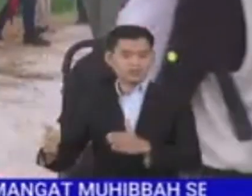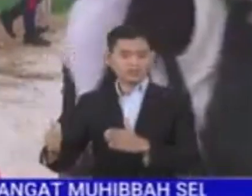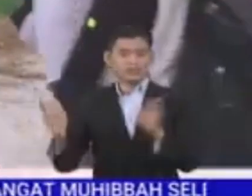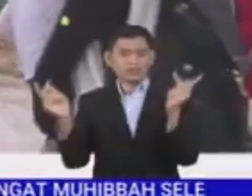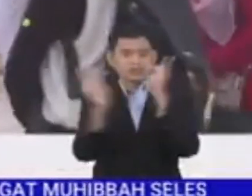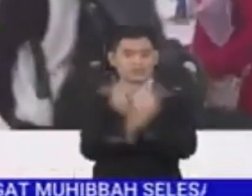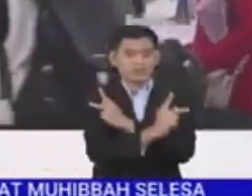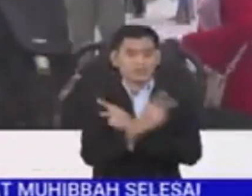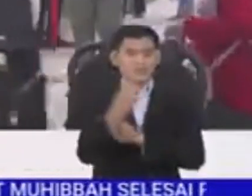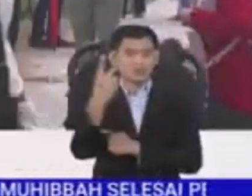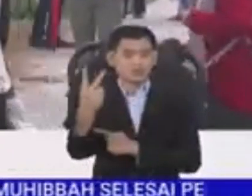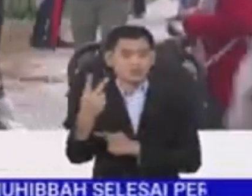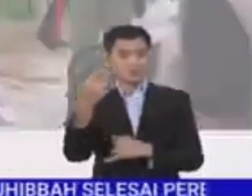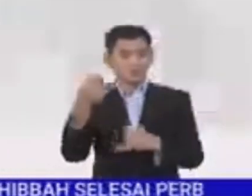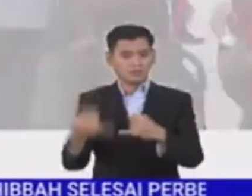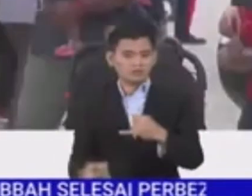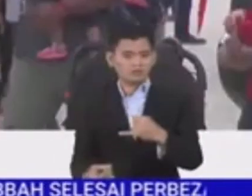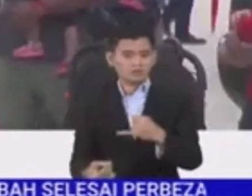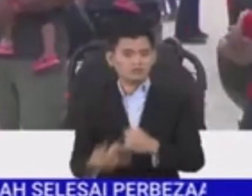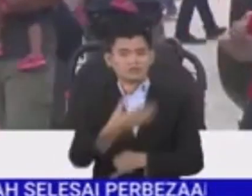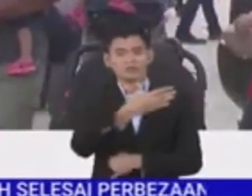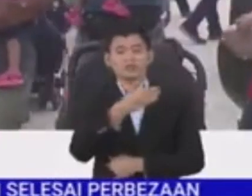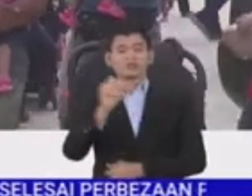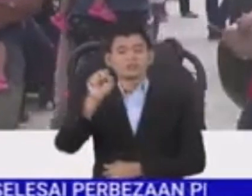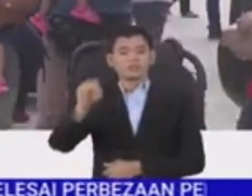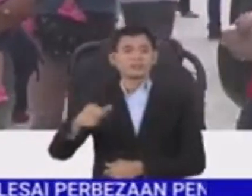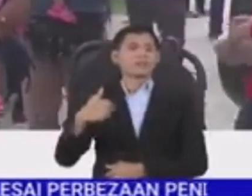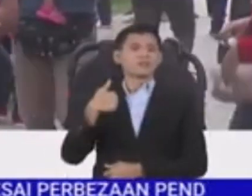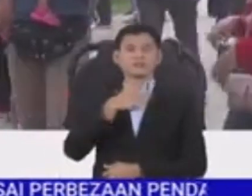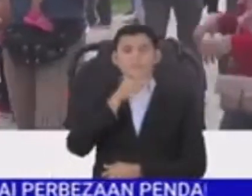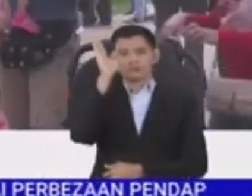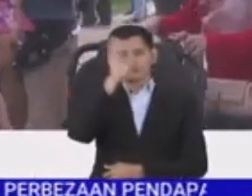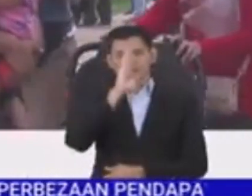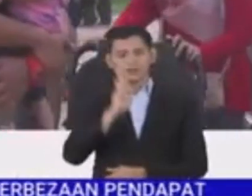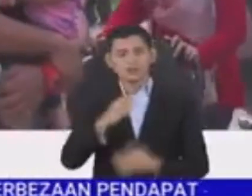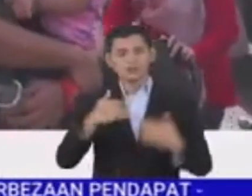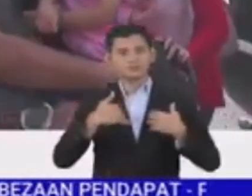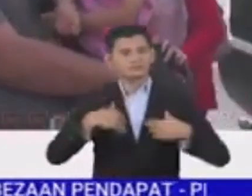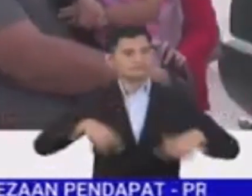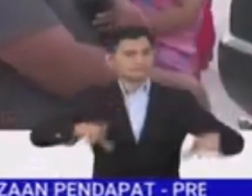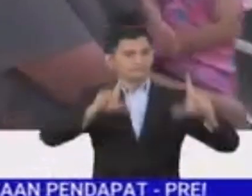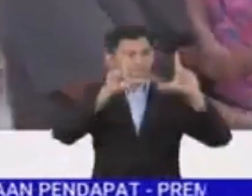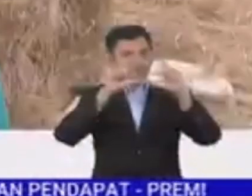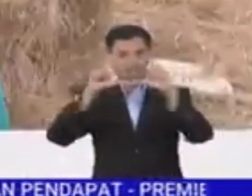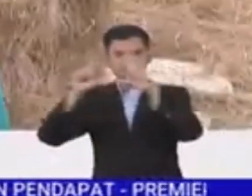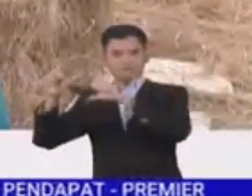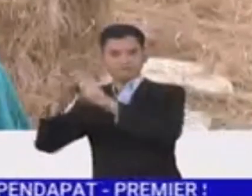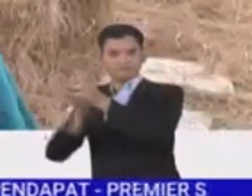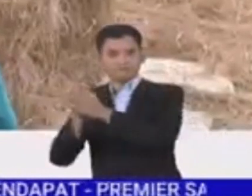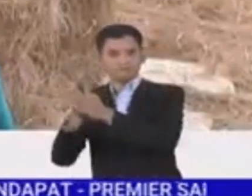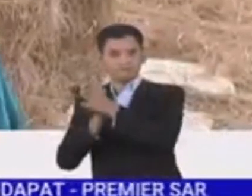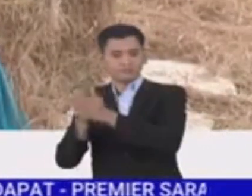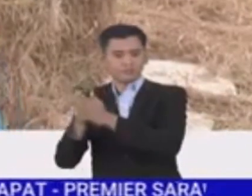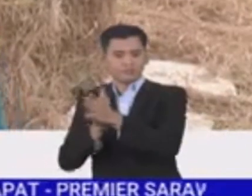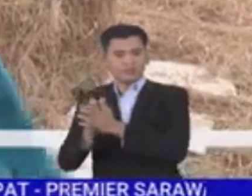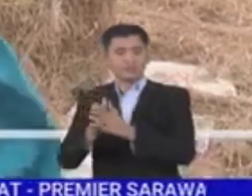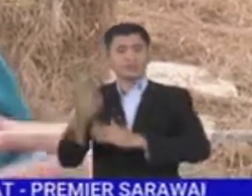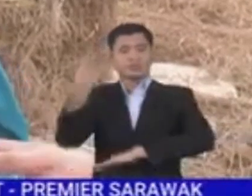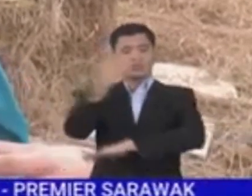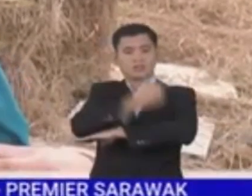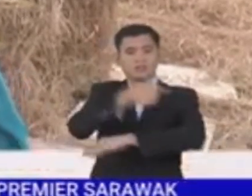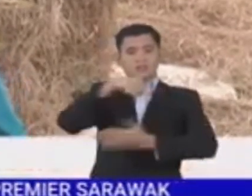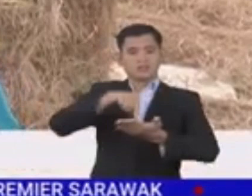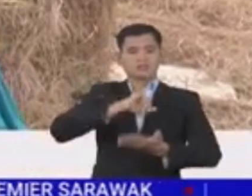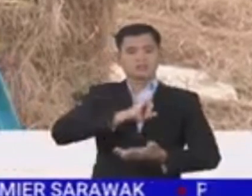lah sebab nak balik ke laman tiba dua dan memang kita orang tak pernah macam ambil gambar memang non-stop lah dekat sana. Secara kebetulan hari ini saya